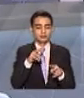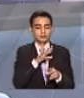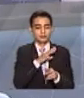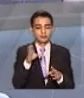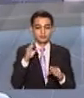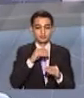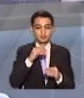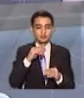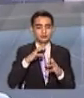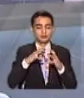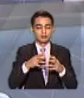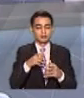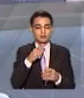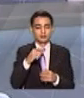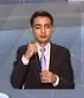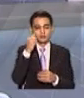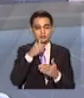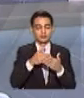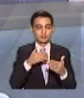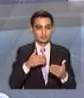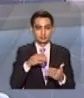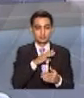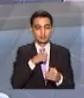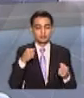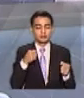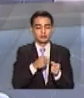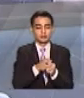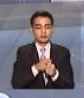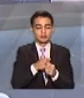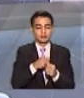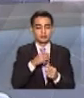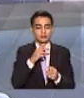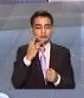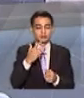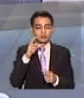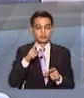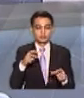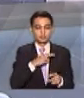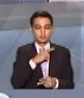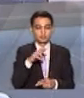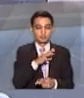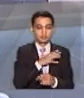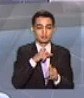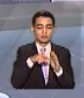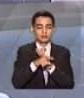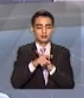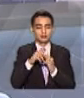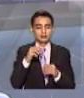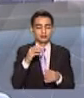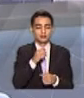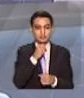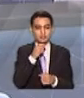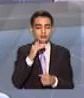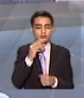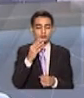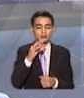страна. Перед Новым годом он стал виновником жуткого ДТП. Погибли 3 человека. Среди них актриса Шолпан